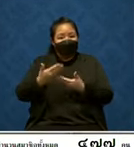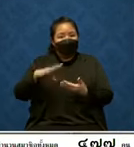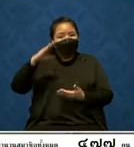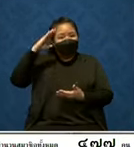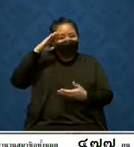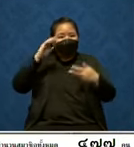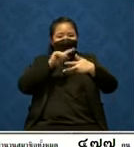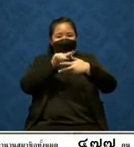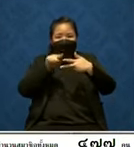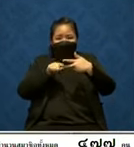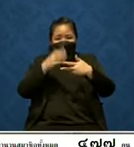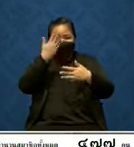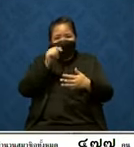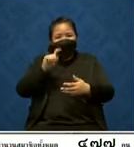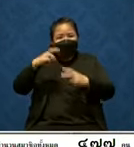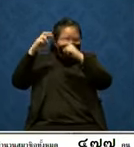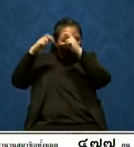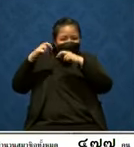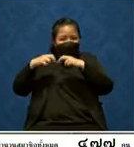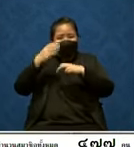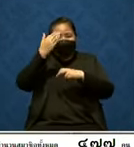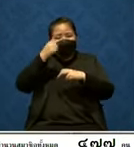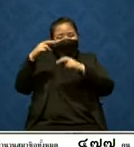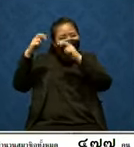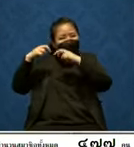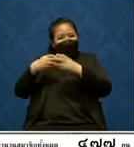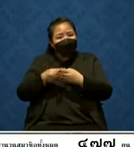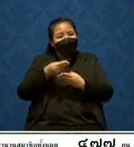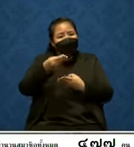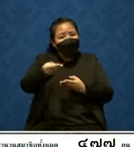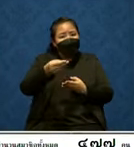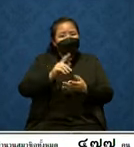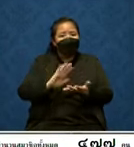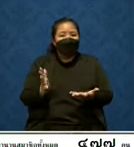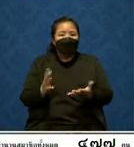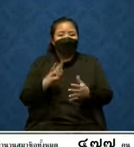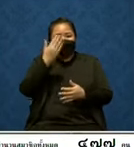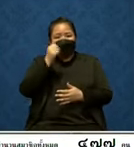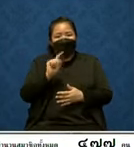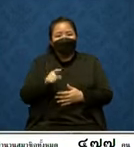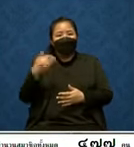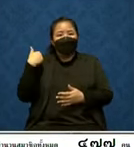จะต้องมาวิจัยกันไปซื้อกันไปหรือยังไงทำไมจะต้องมีอย่างนั้น